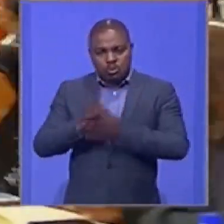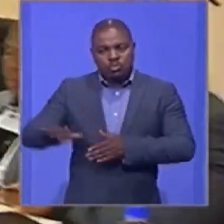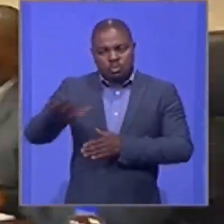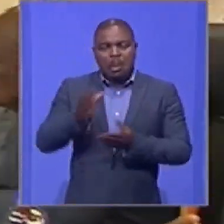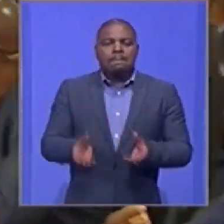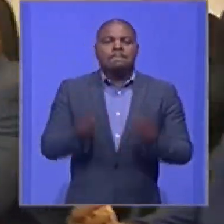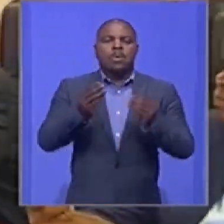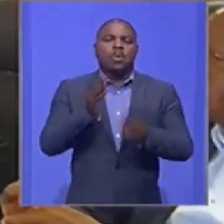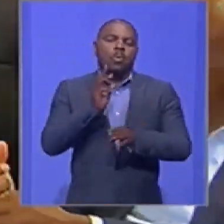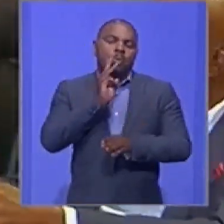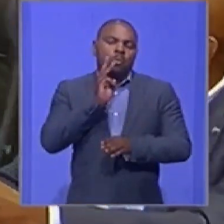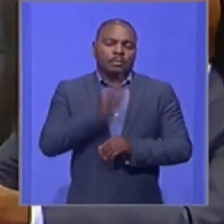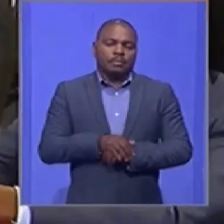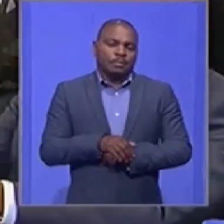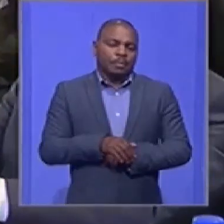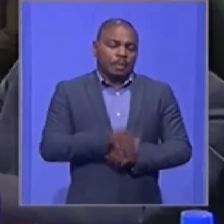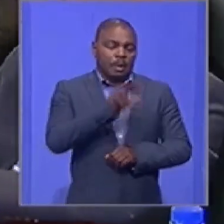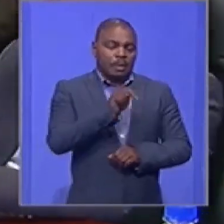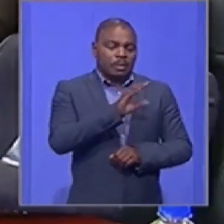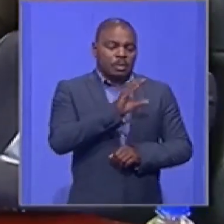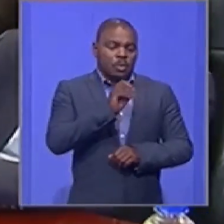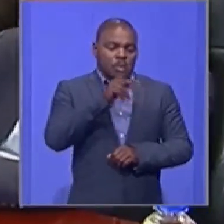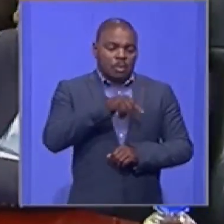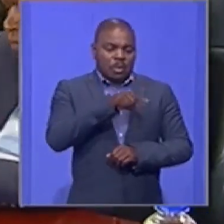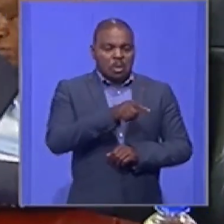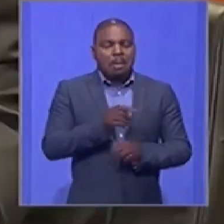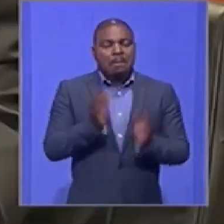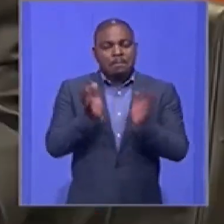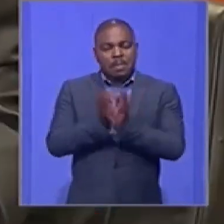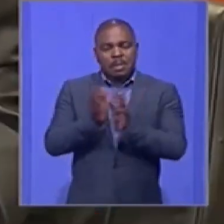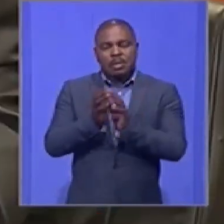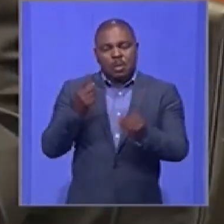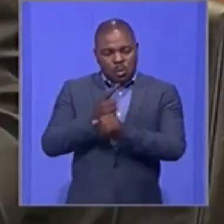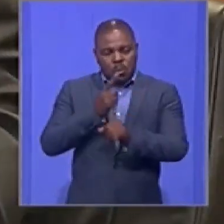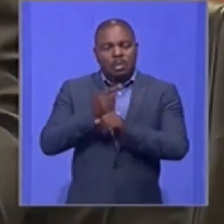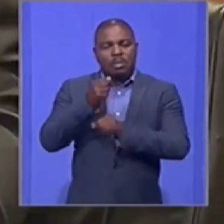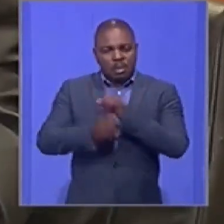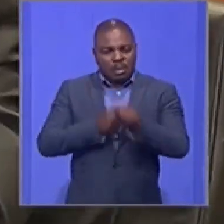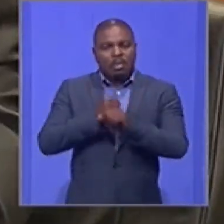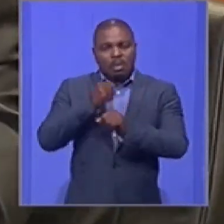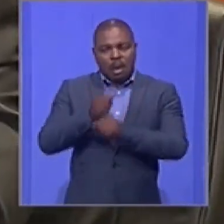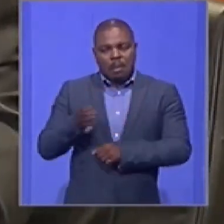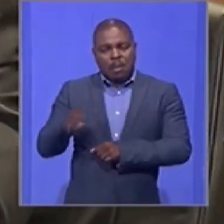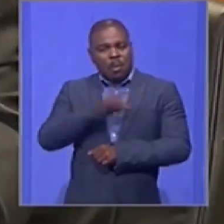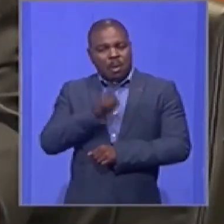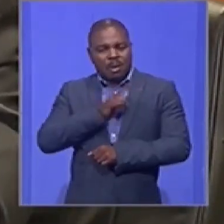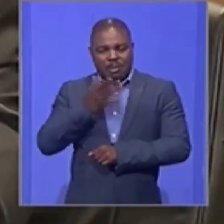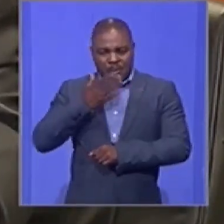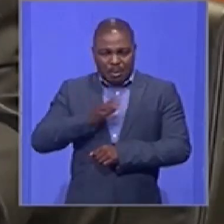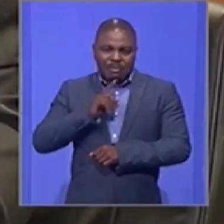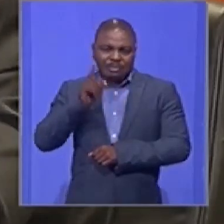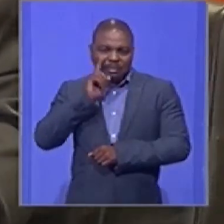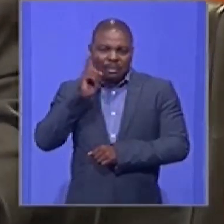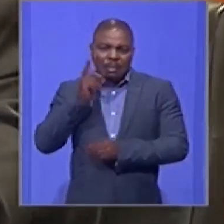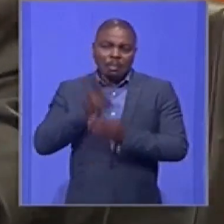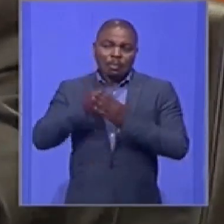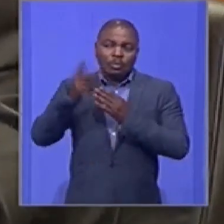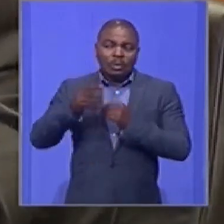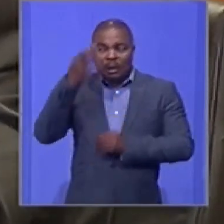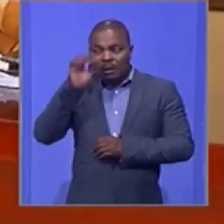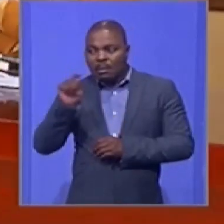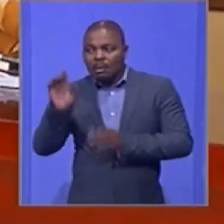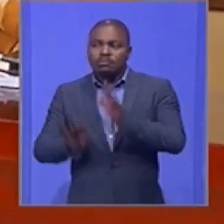go bana metsi. NCOP e tshwara kopano ya mothale ono ngwaga ka ngwaga ka maiteko a go leka go netefatsa kgolo ya diporojeke tsa